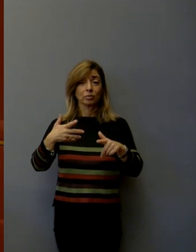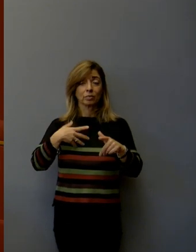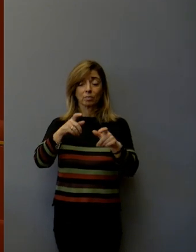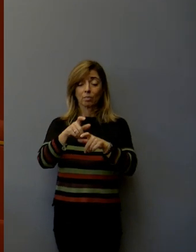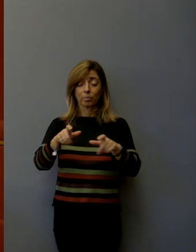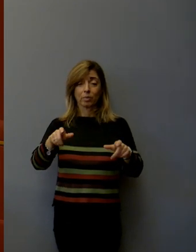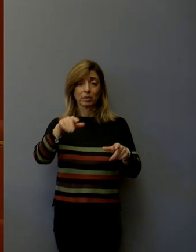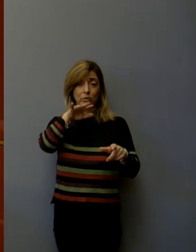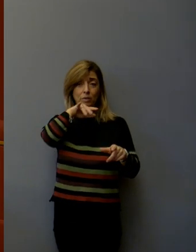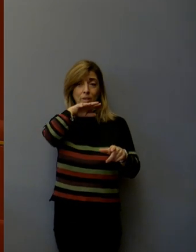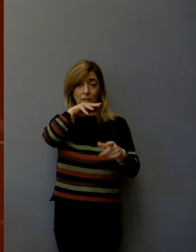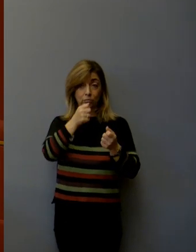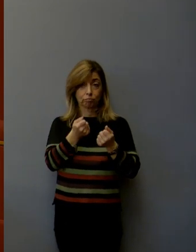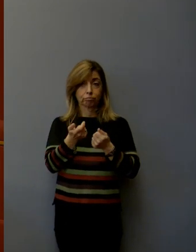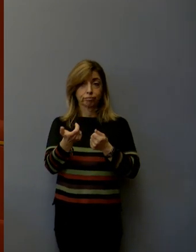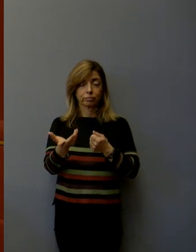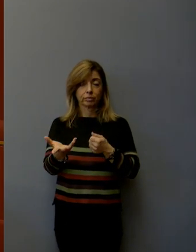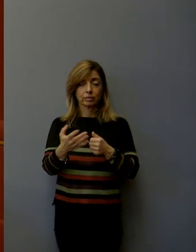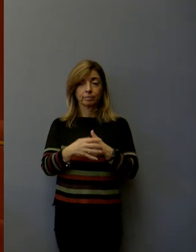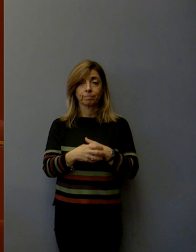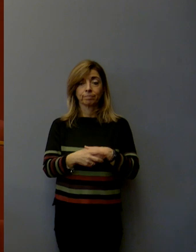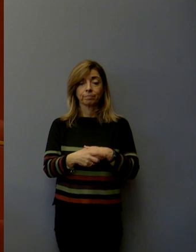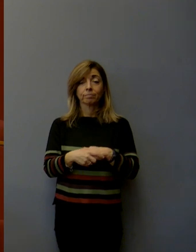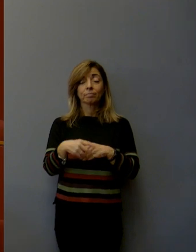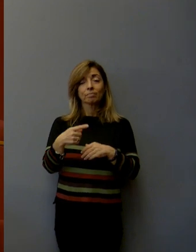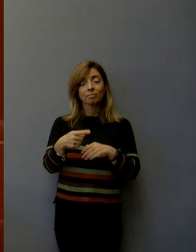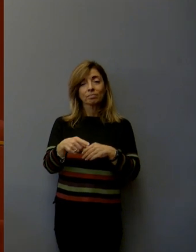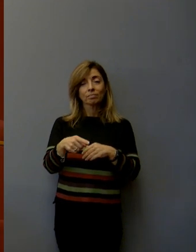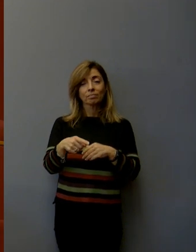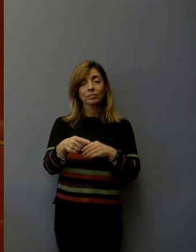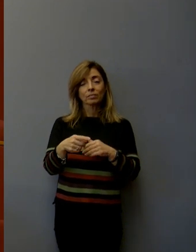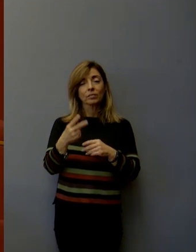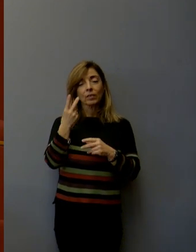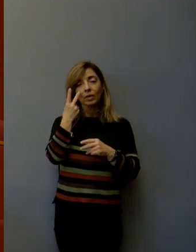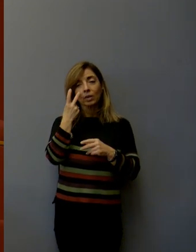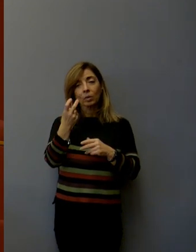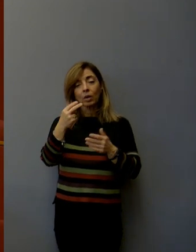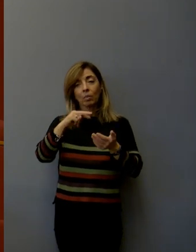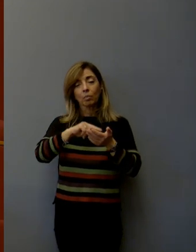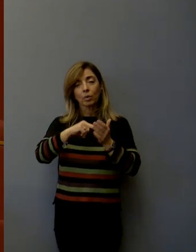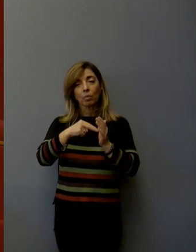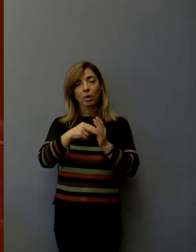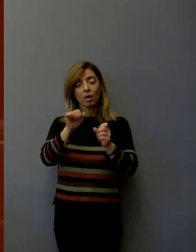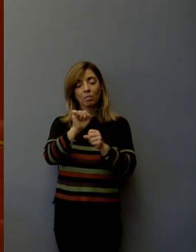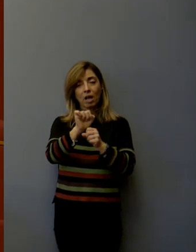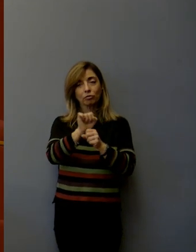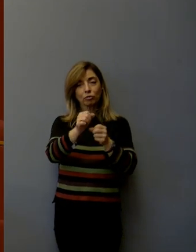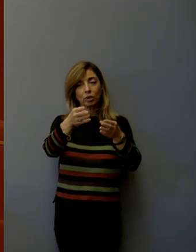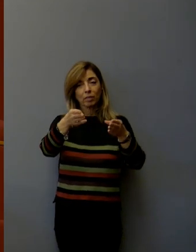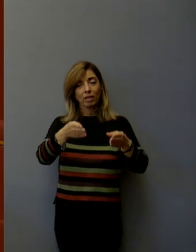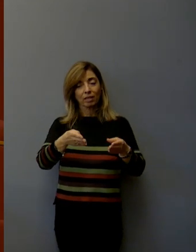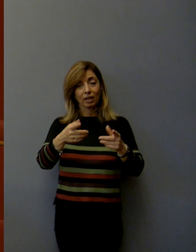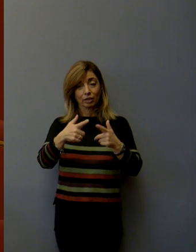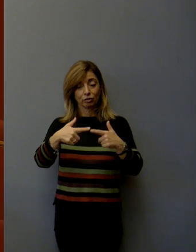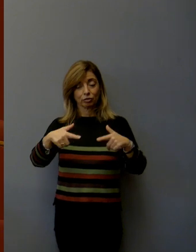rosa e riguarda il problema dei cimiteri della città La città sappiamo